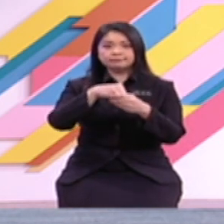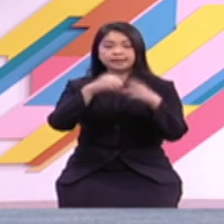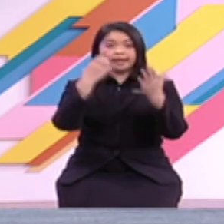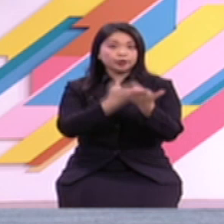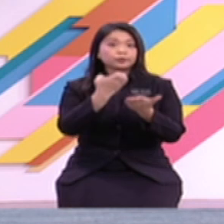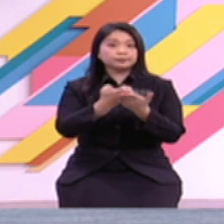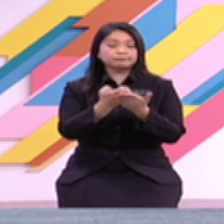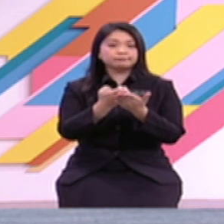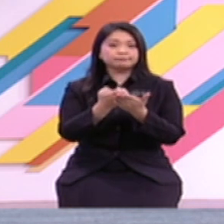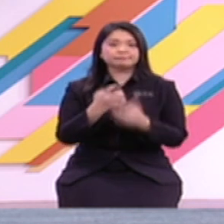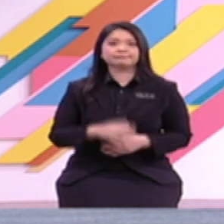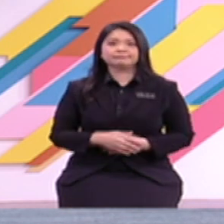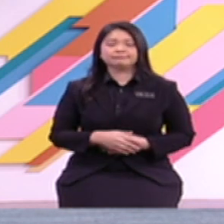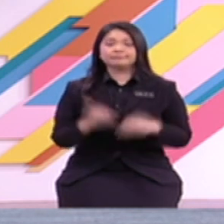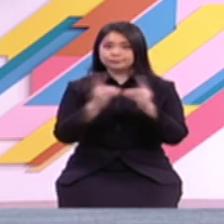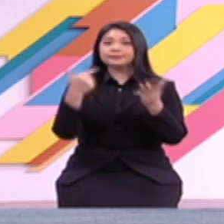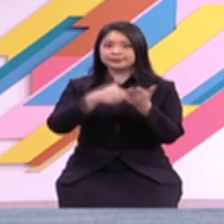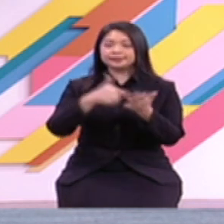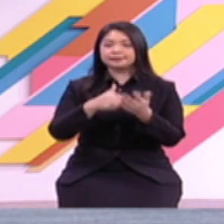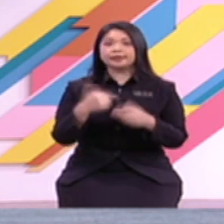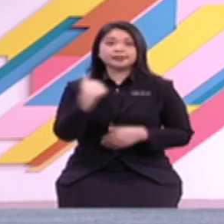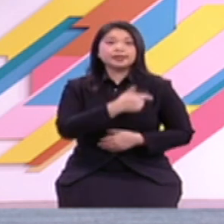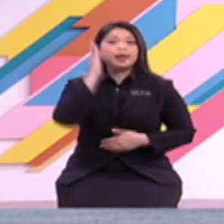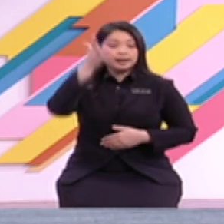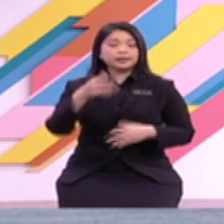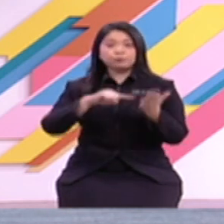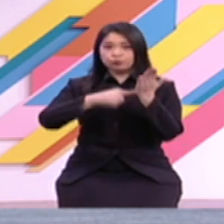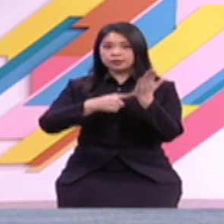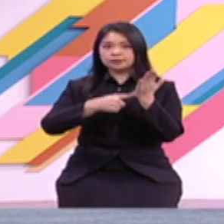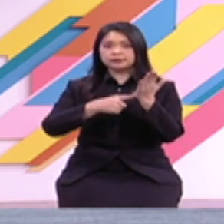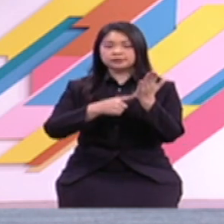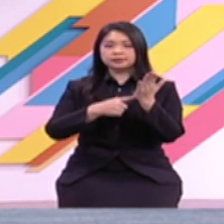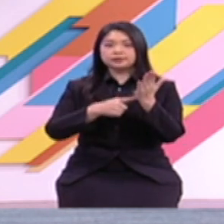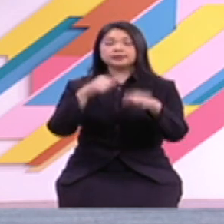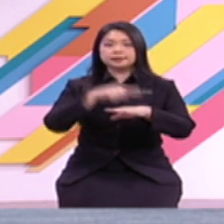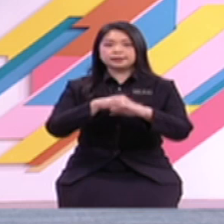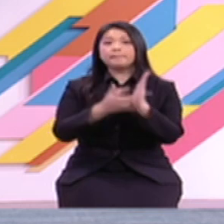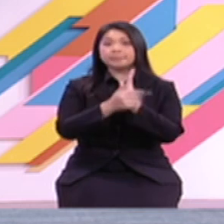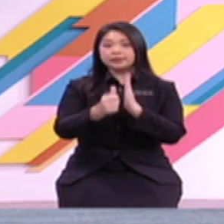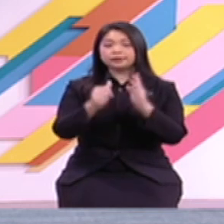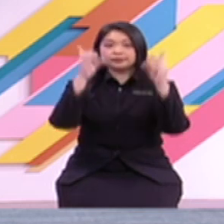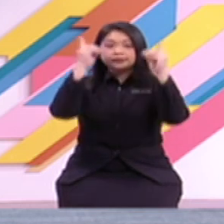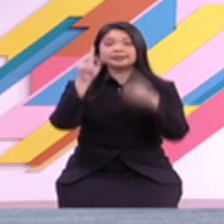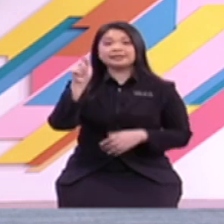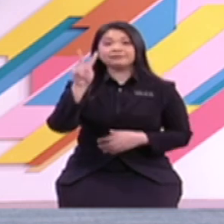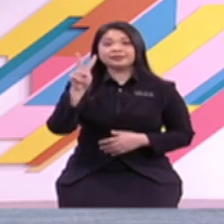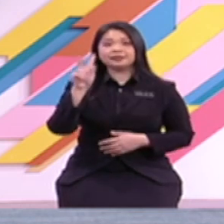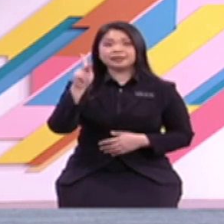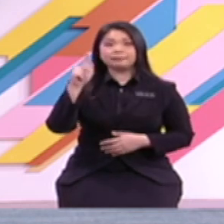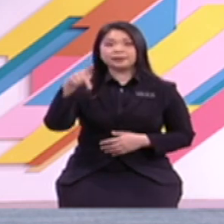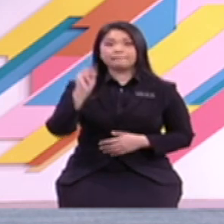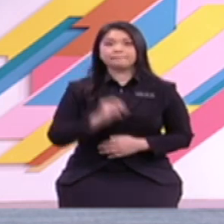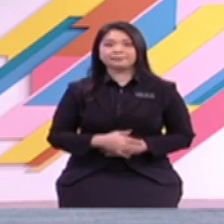Ekonomi sekembalinya nanti kita terus akan menekan kelas kita di Maher edit ini cpm